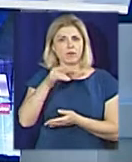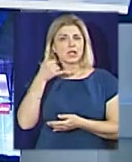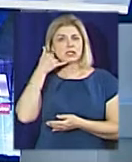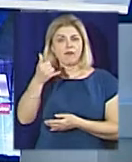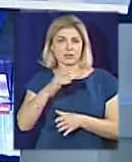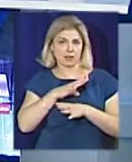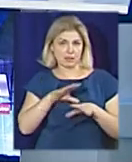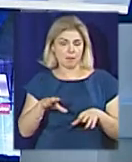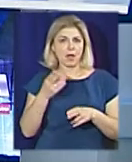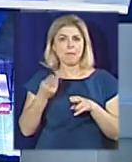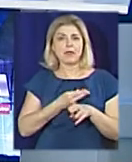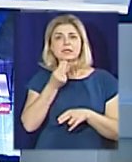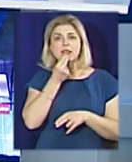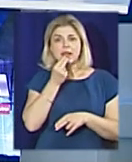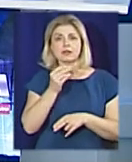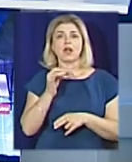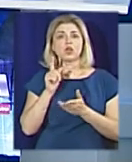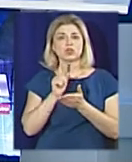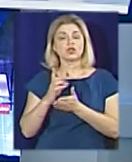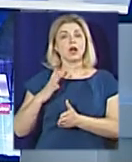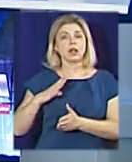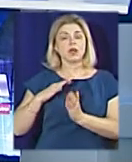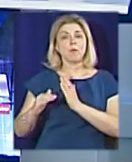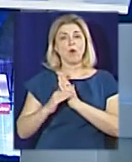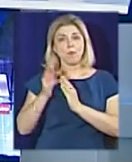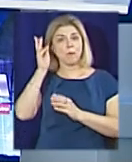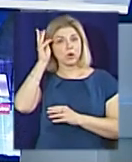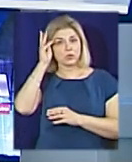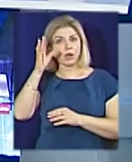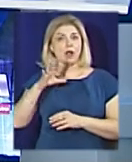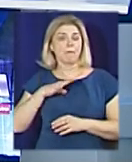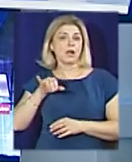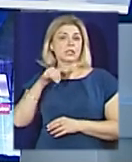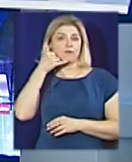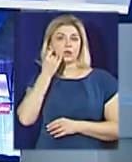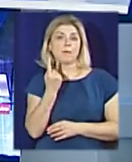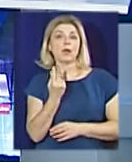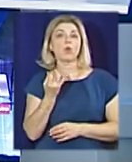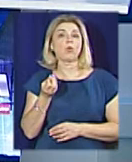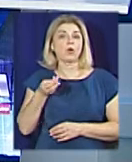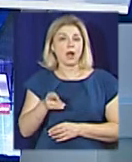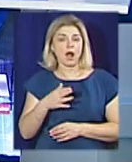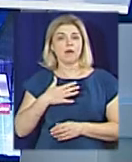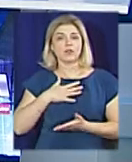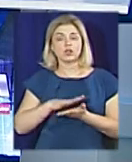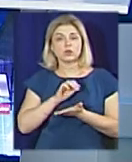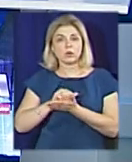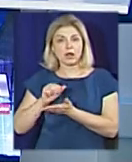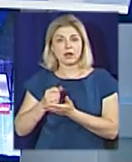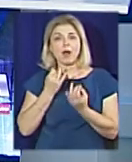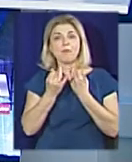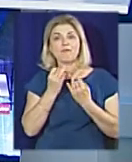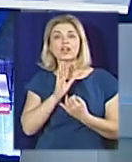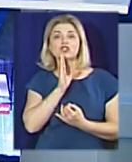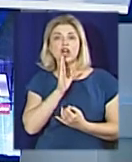води туристи чекали на допомогу від посольства. Вони вийшли на зв'язок 1 липня. Наші кореспонденти поспілкувались із жінкою,